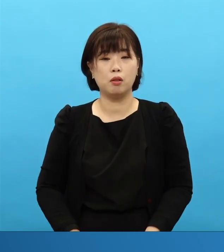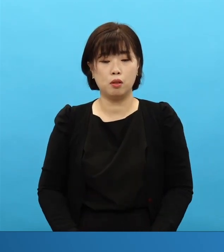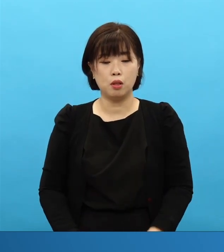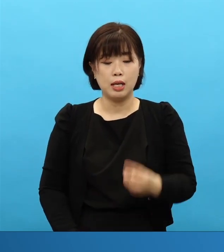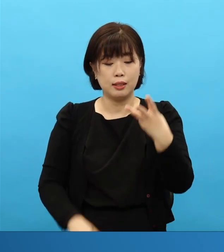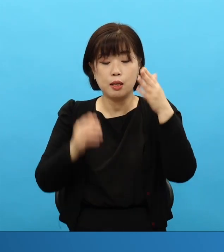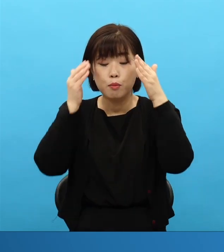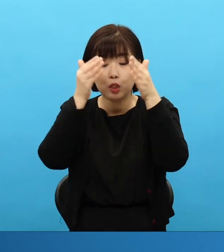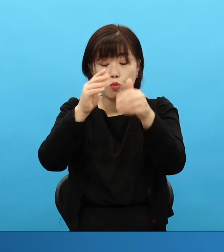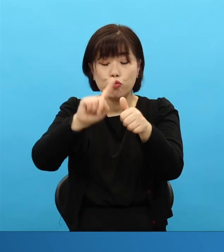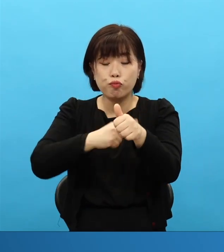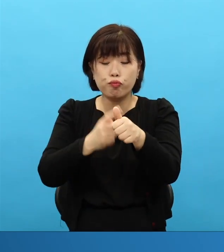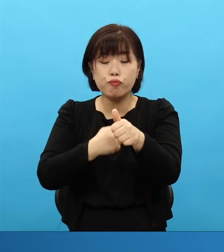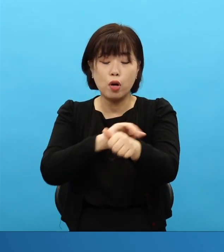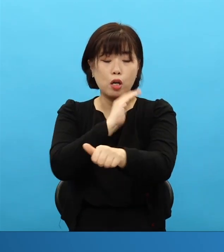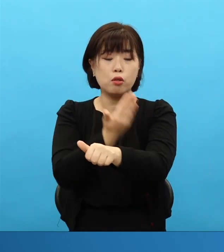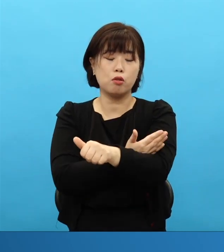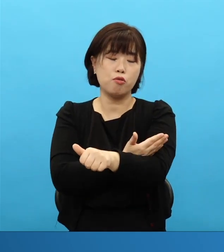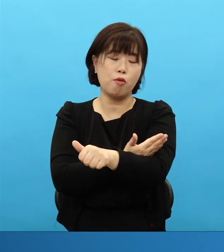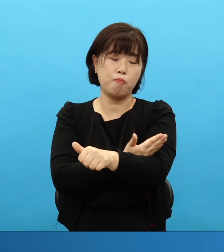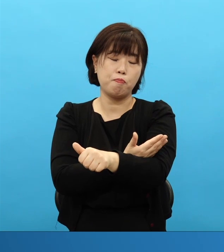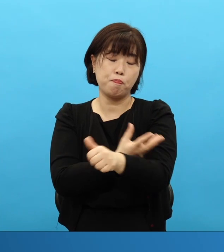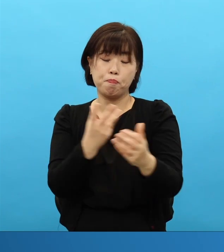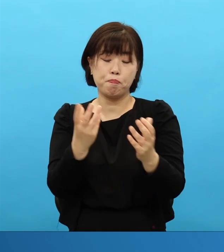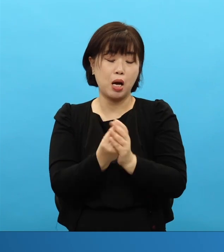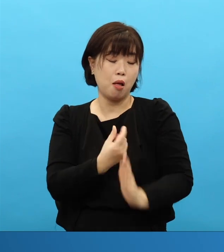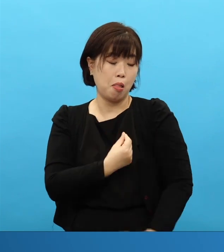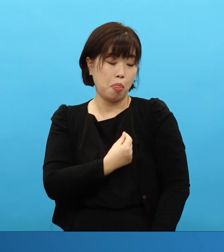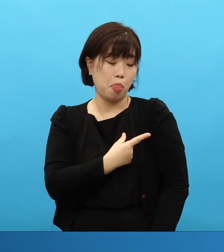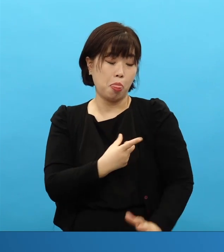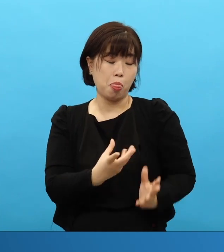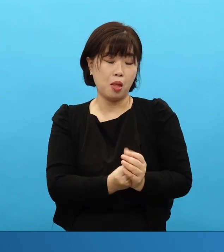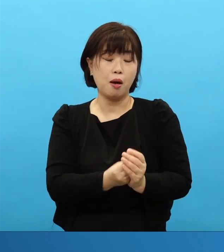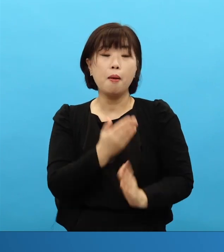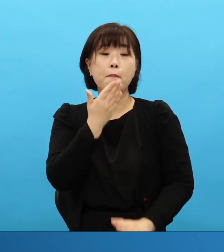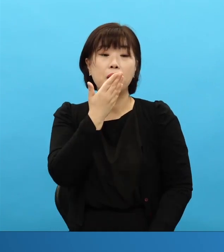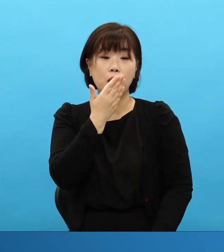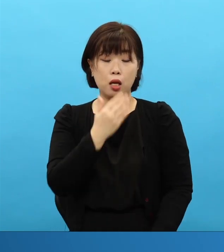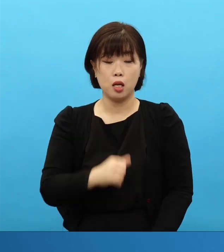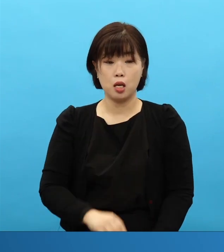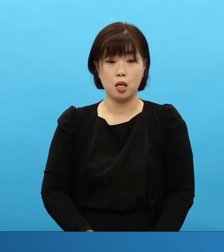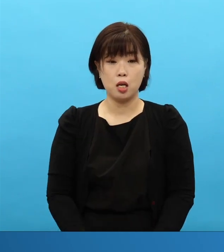And you have the power. 그러니까 선택이 달라지죠. And your choices will be different.